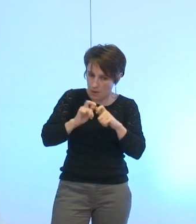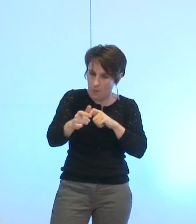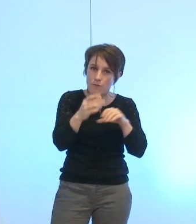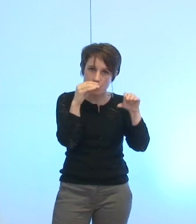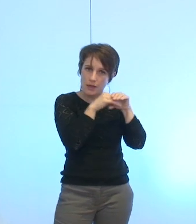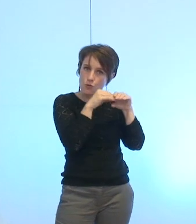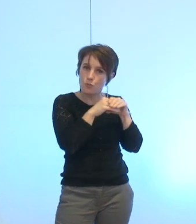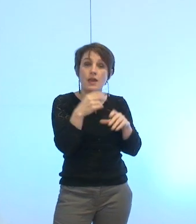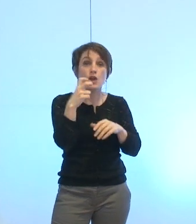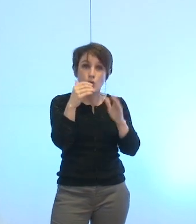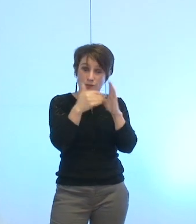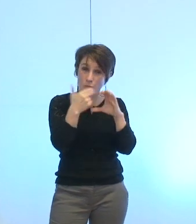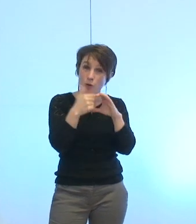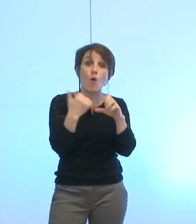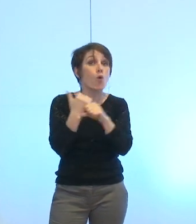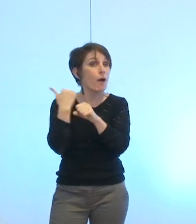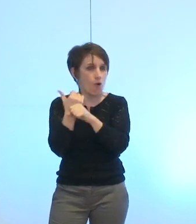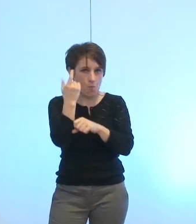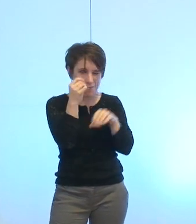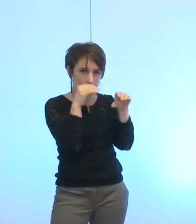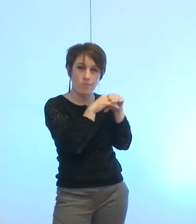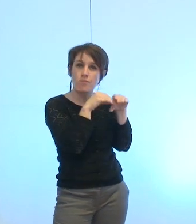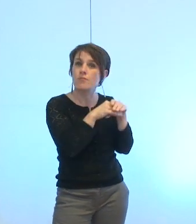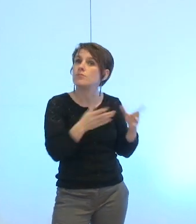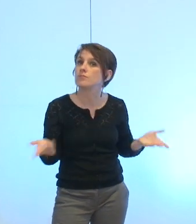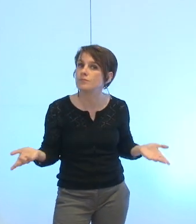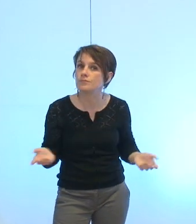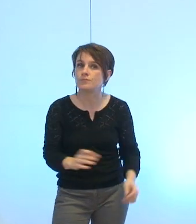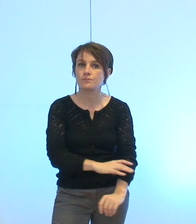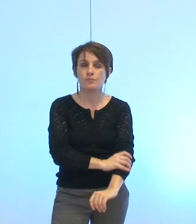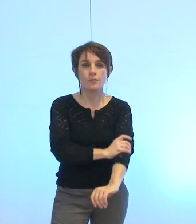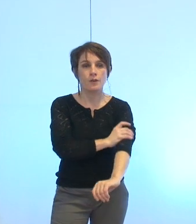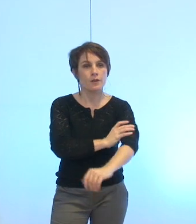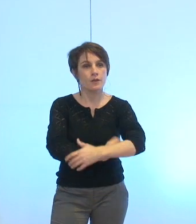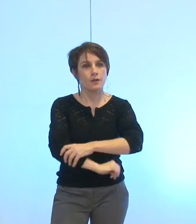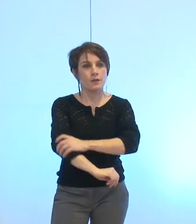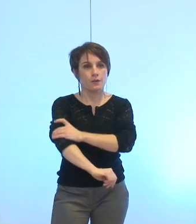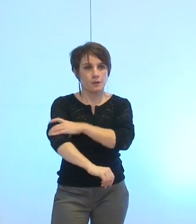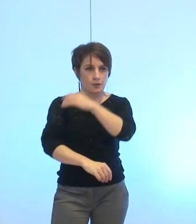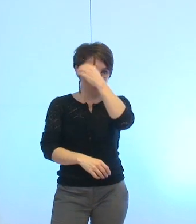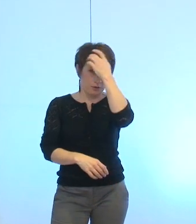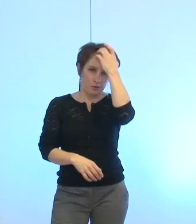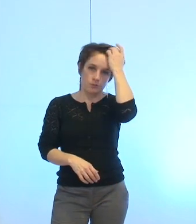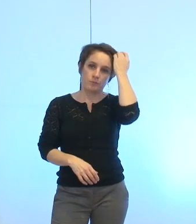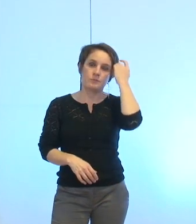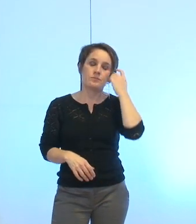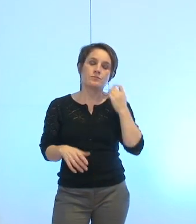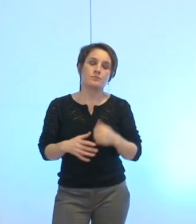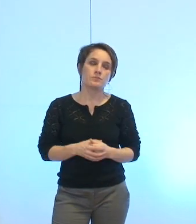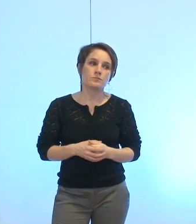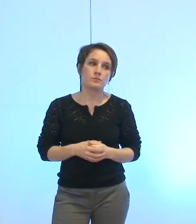300000 € chaque année en nous concentrant sur ce qui